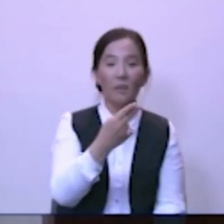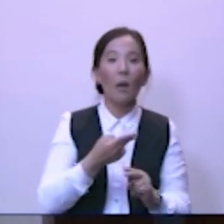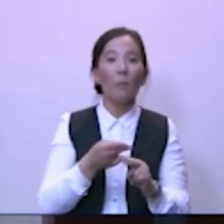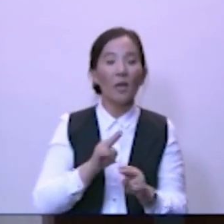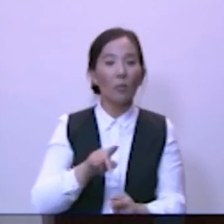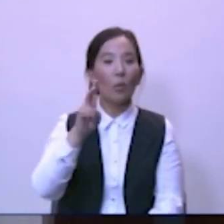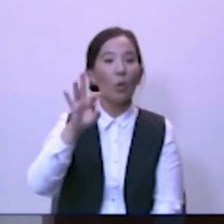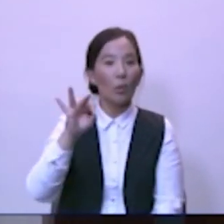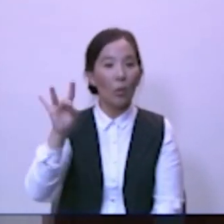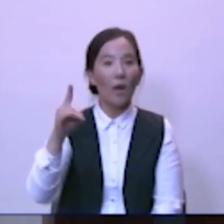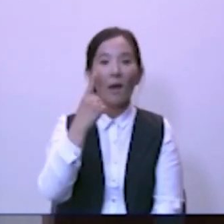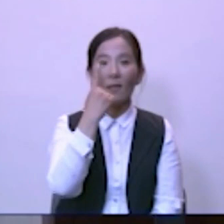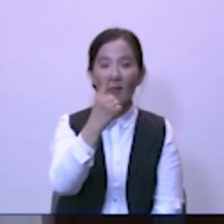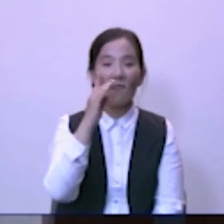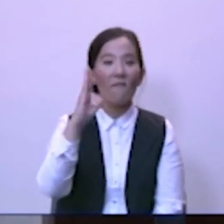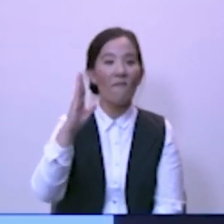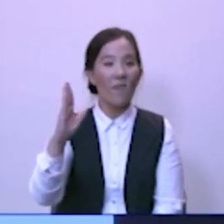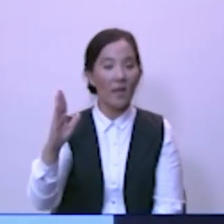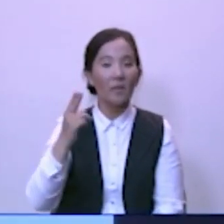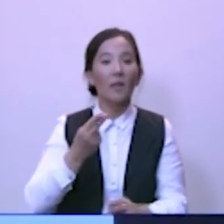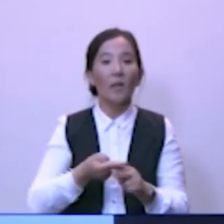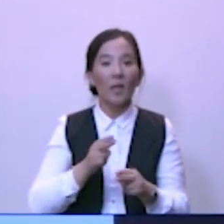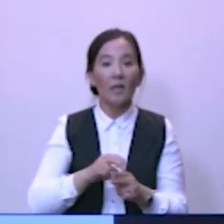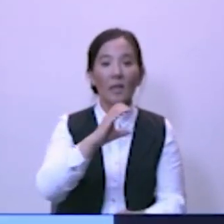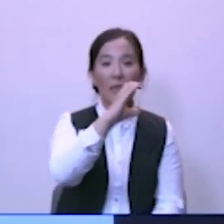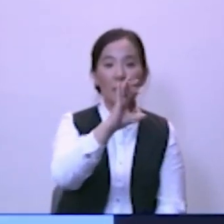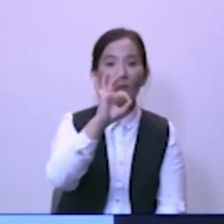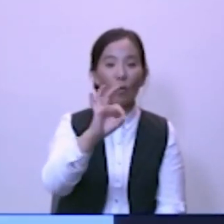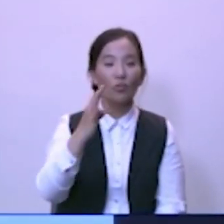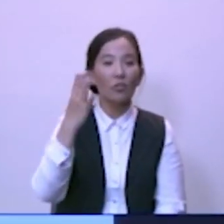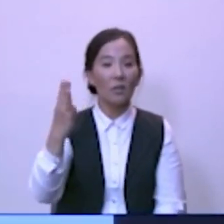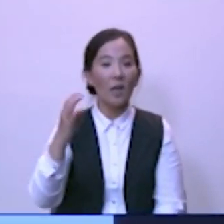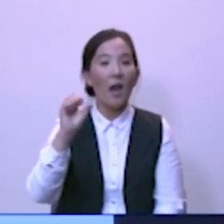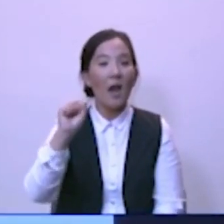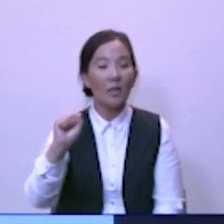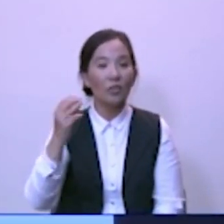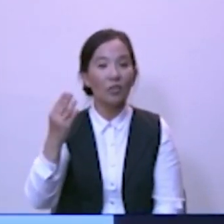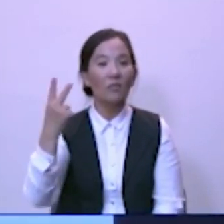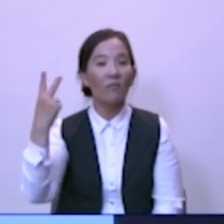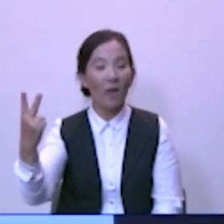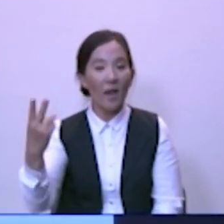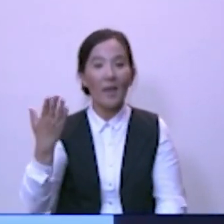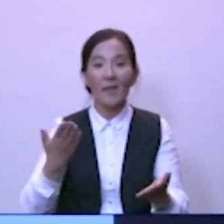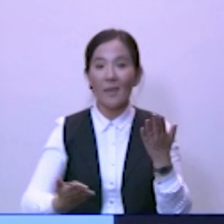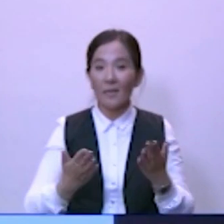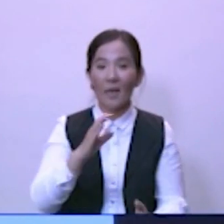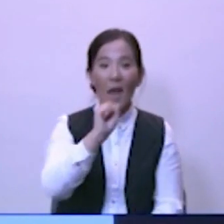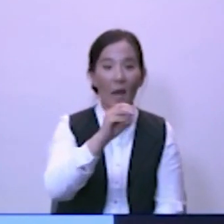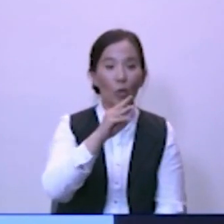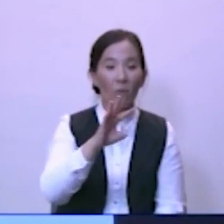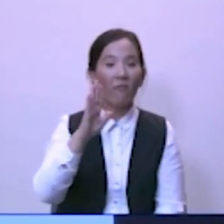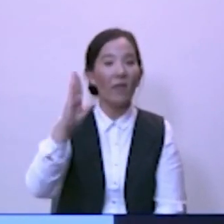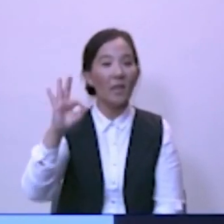хлор одновалентный so4 h 2 so 4 1 атома водорода 2